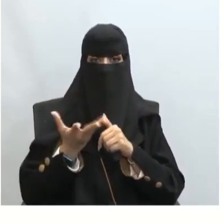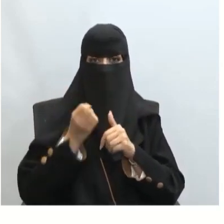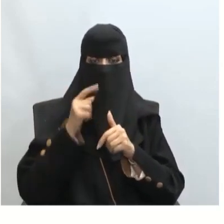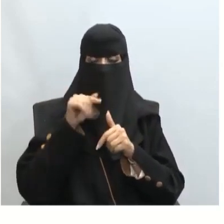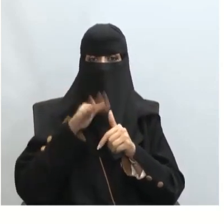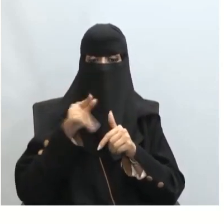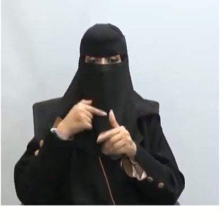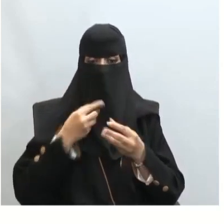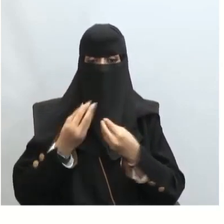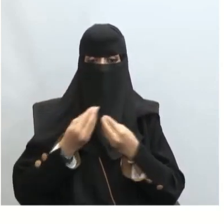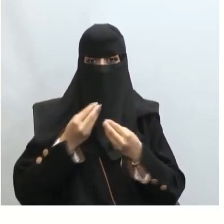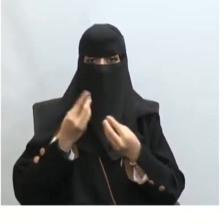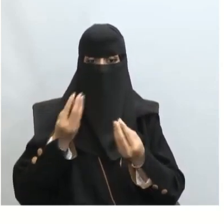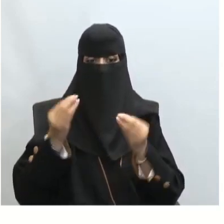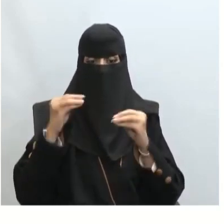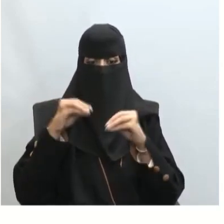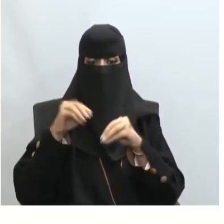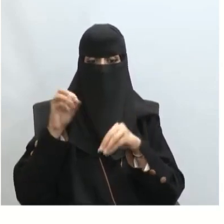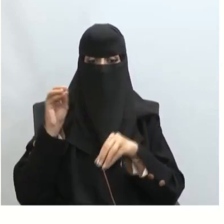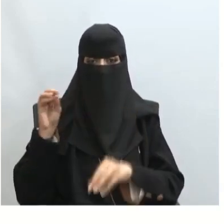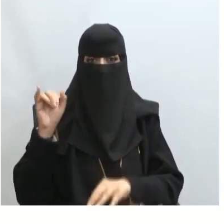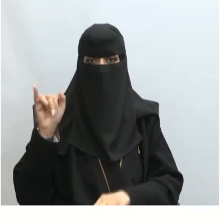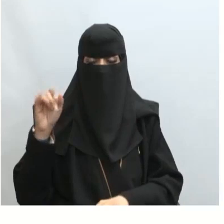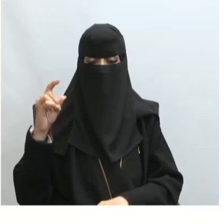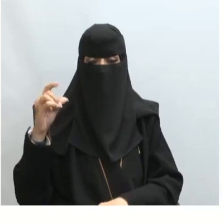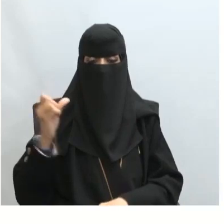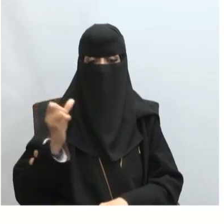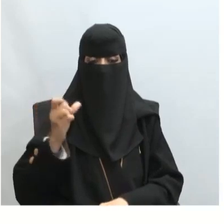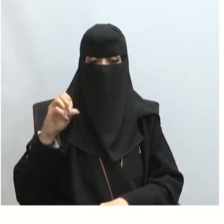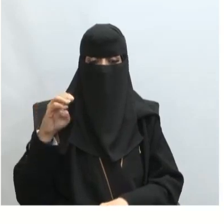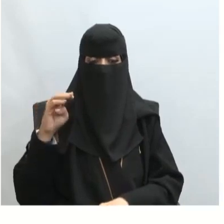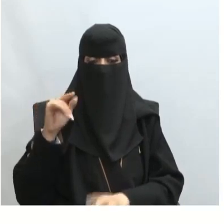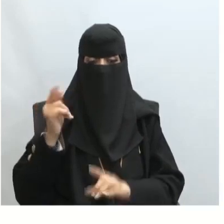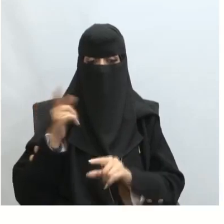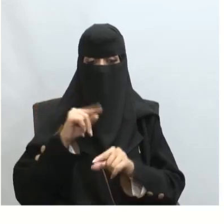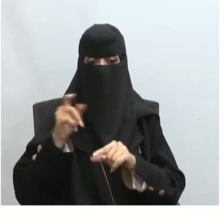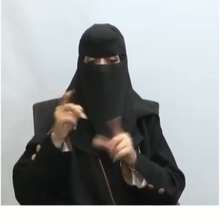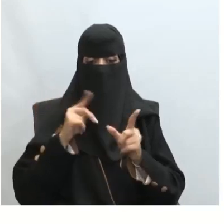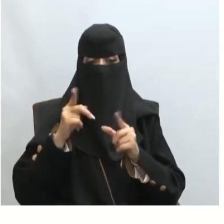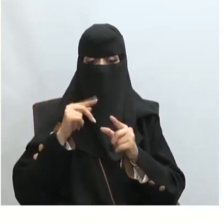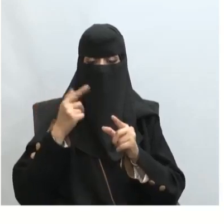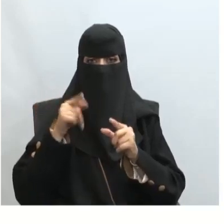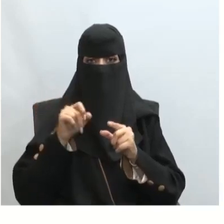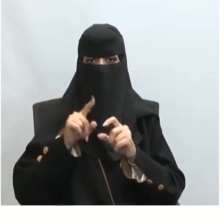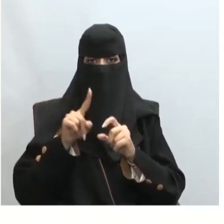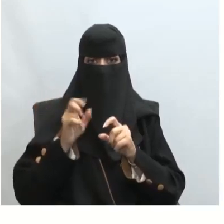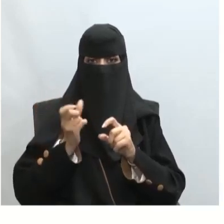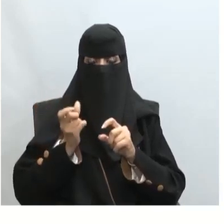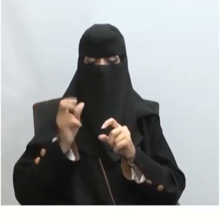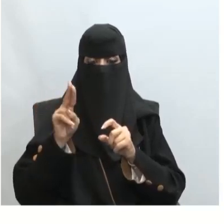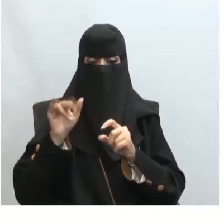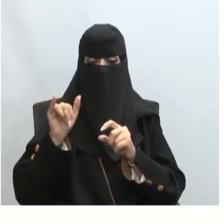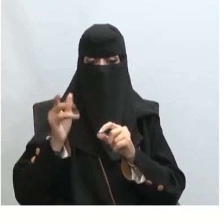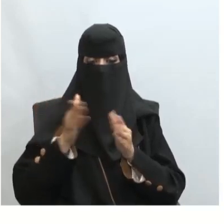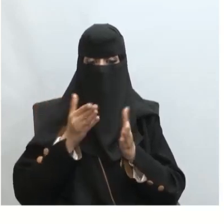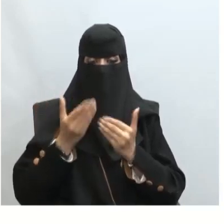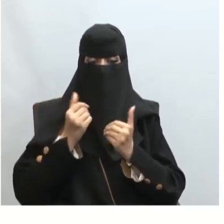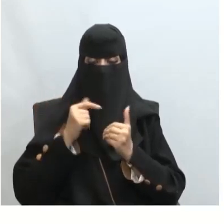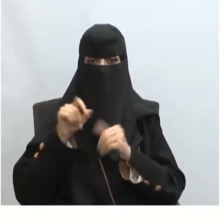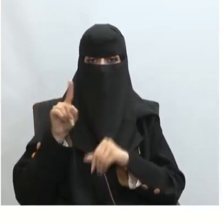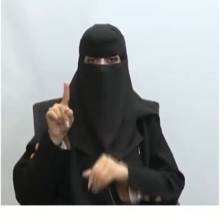اذا هنا التفاعل اضافه هاليد الهيدروجين الى الكين لاحظ بنتين سيعطيني